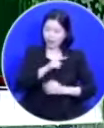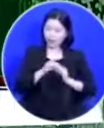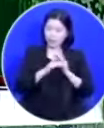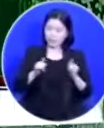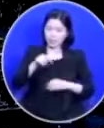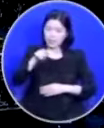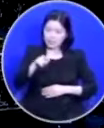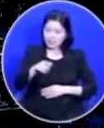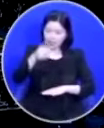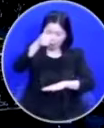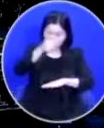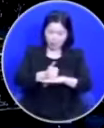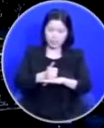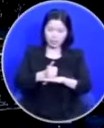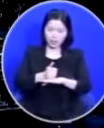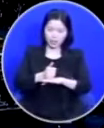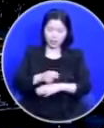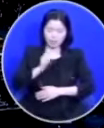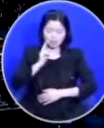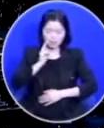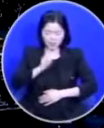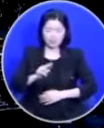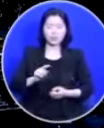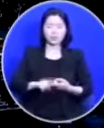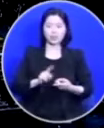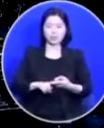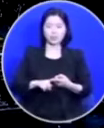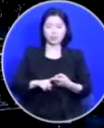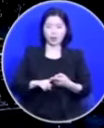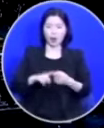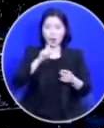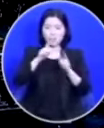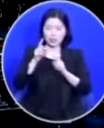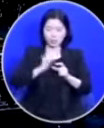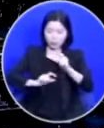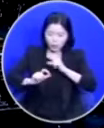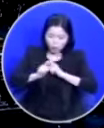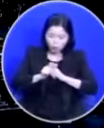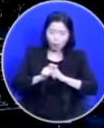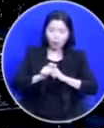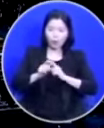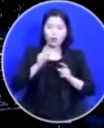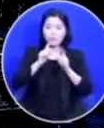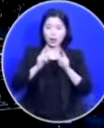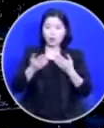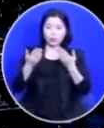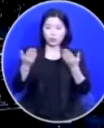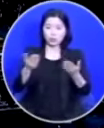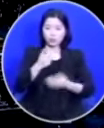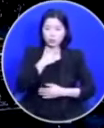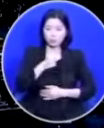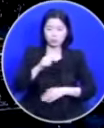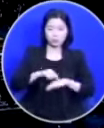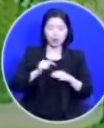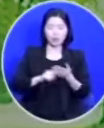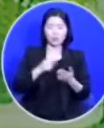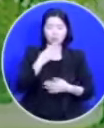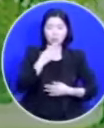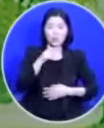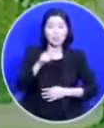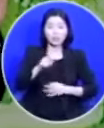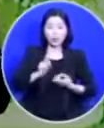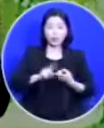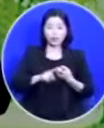종말이 반드시 비참하다 고 하는 말씀을 더 드리고 싶은 생각은 없습니다 에 그 사실은